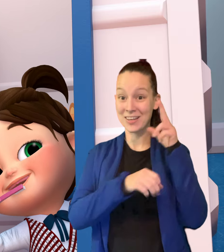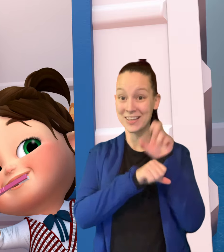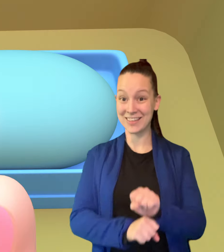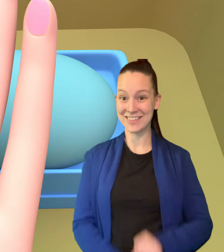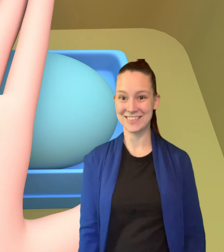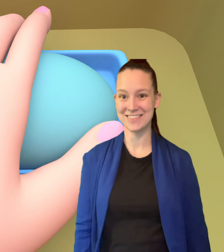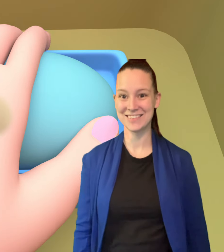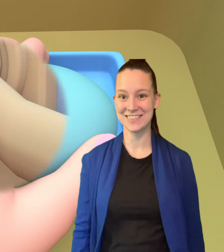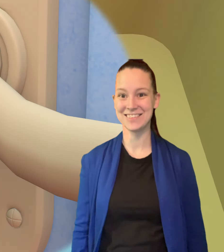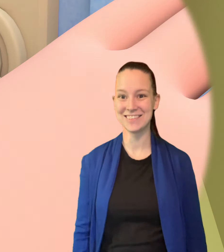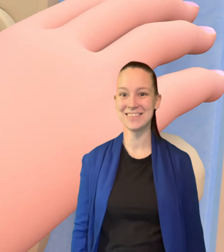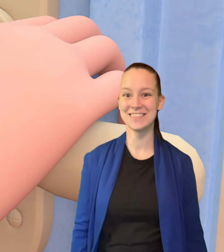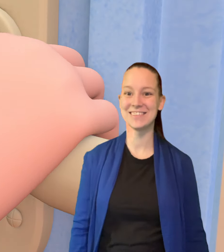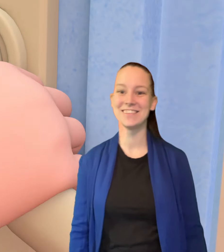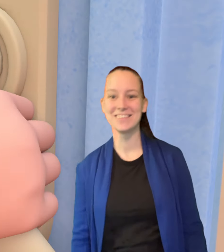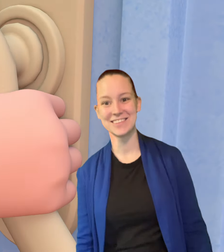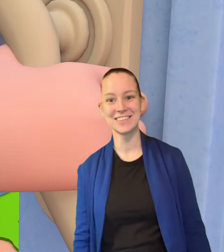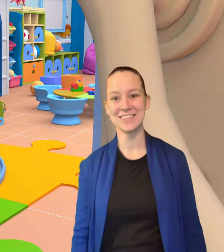いい癖